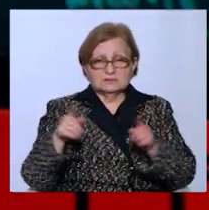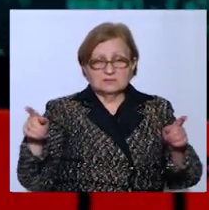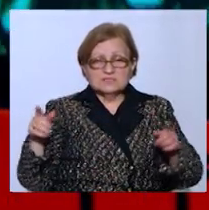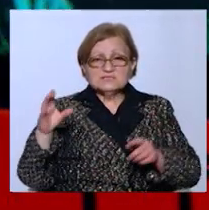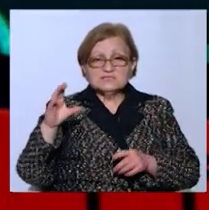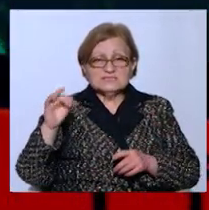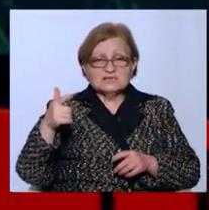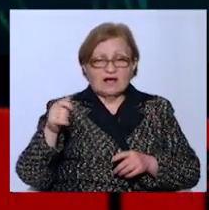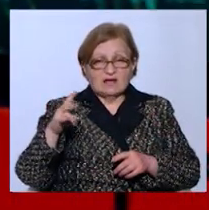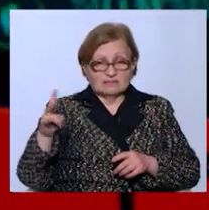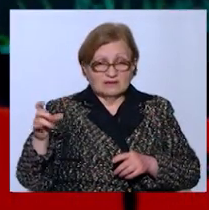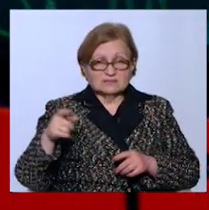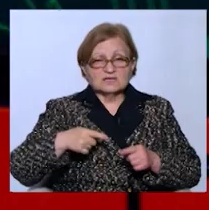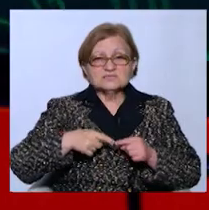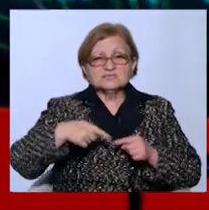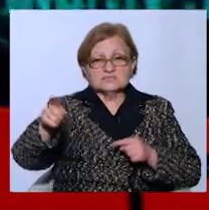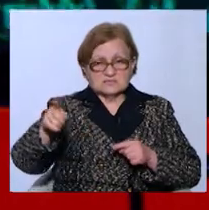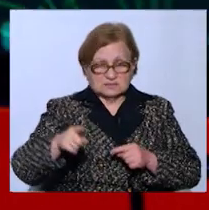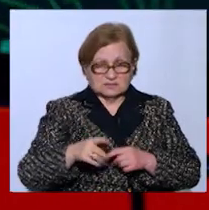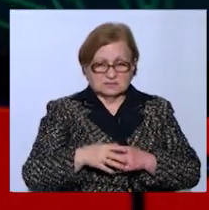სიგრძე. ეხლა